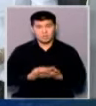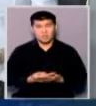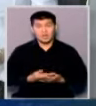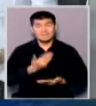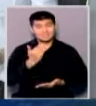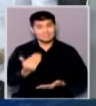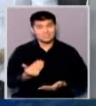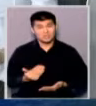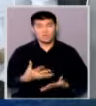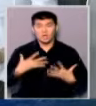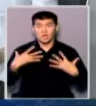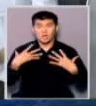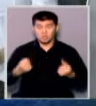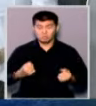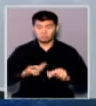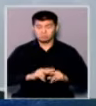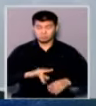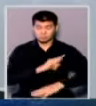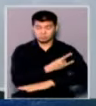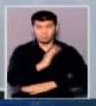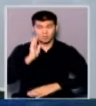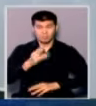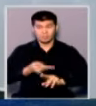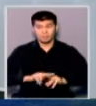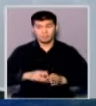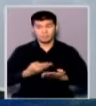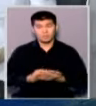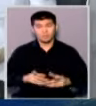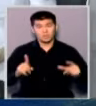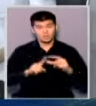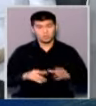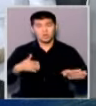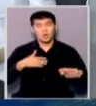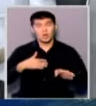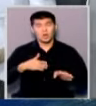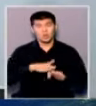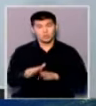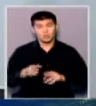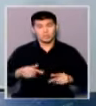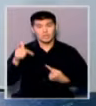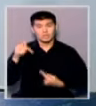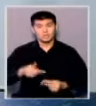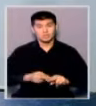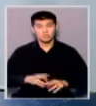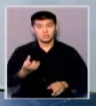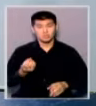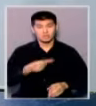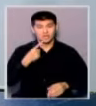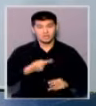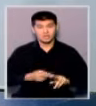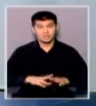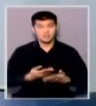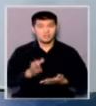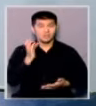сізден дені сау ұрпақ дүниеге келеді. Юрий Сапарғалиевнің сөзіне толықтай келсемін. Тағы да айта кетсек,